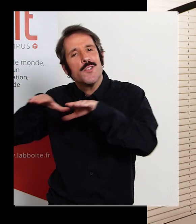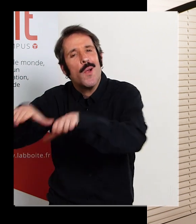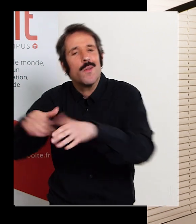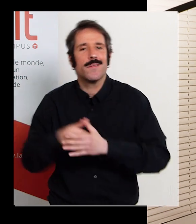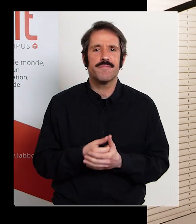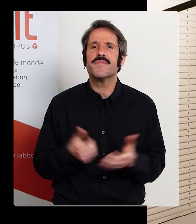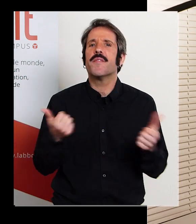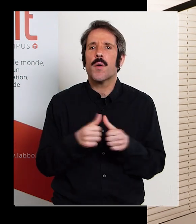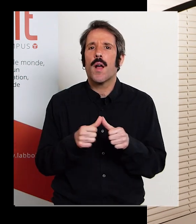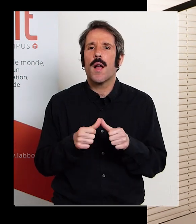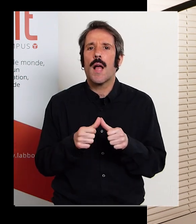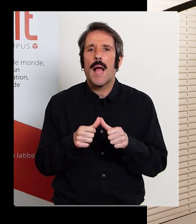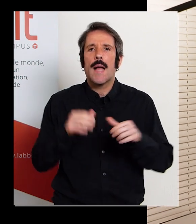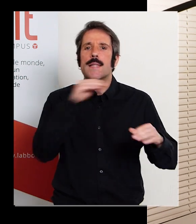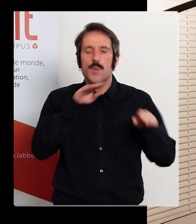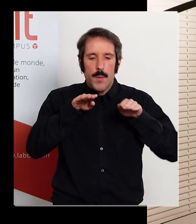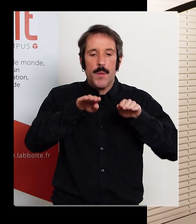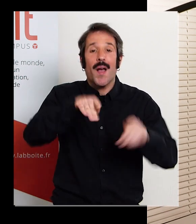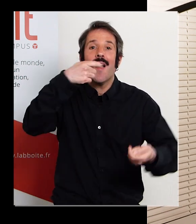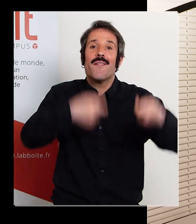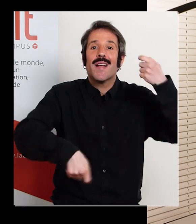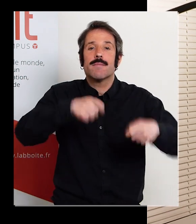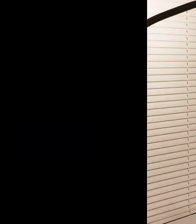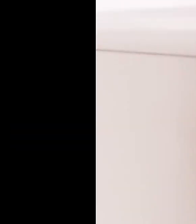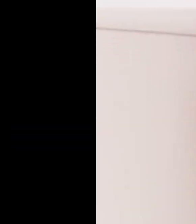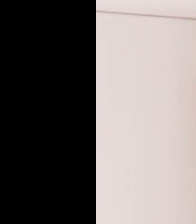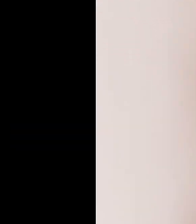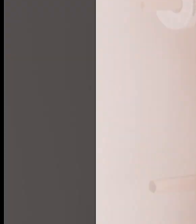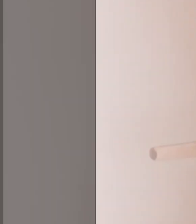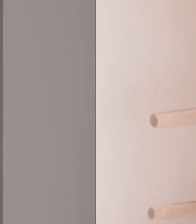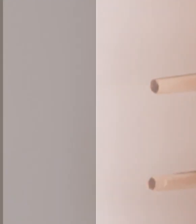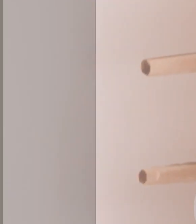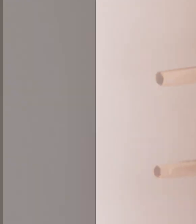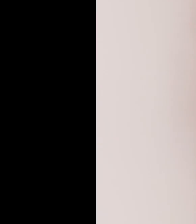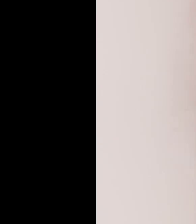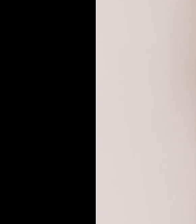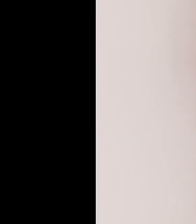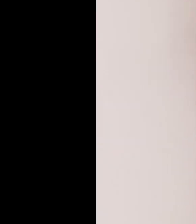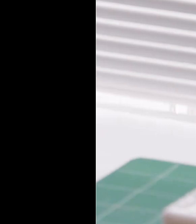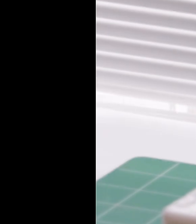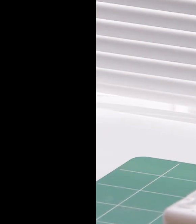à coudre qui permet de garder la flexibilité de votre tissu.